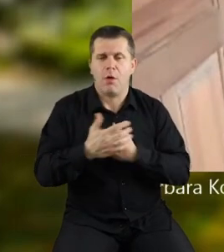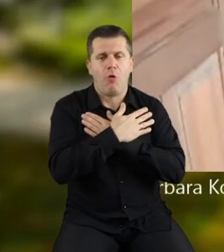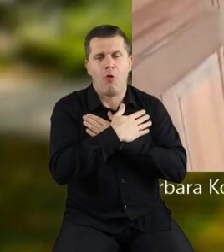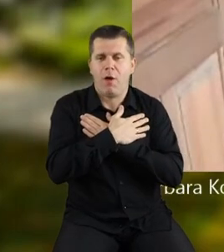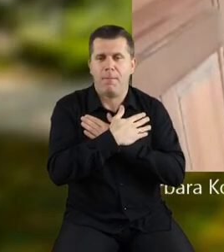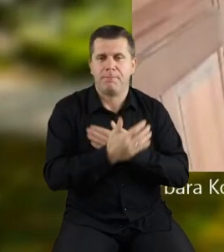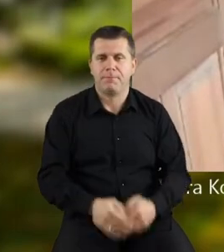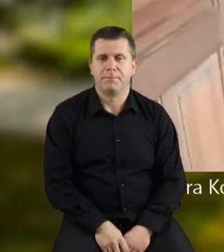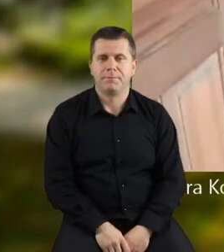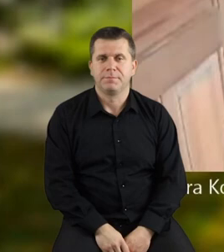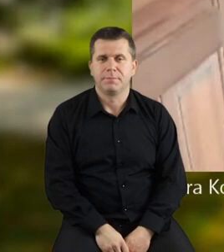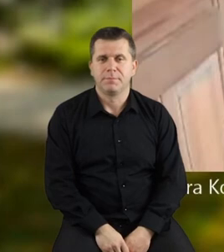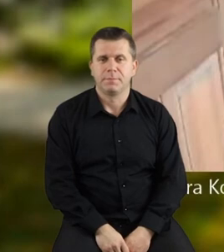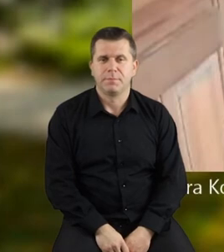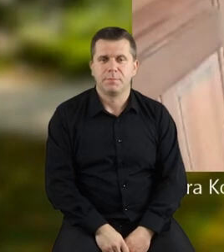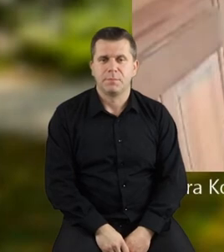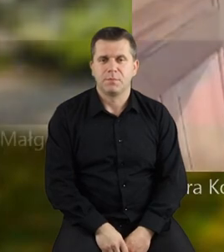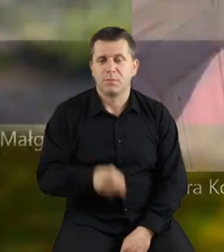robić to, co kocham.